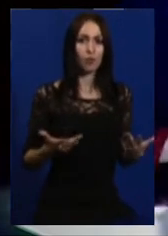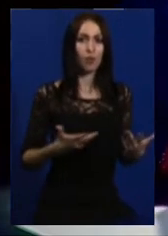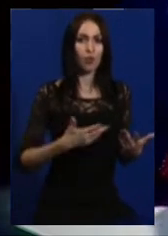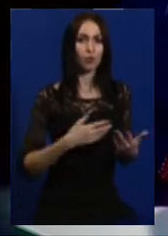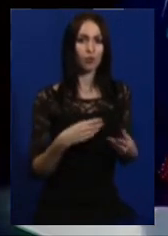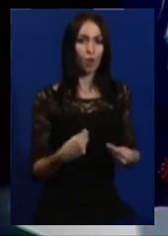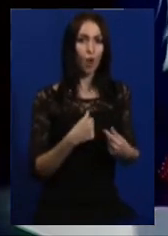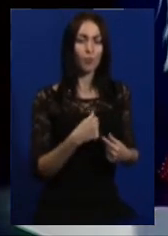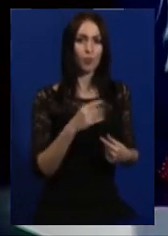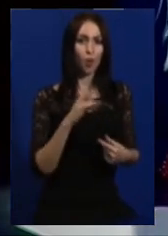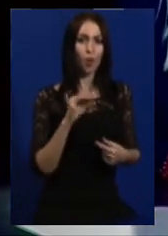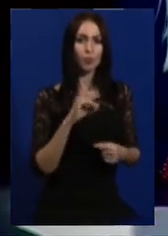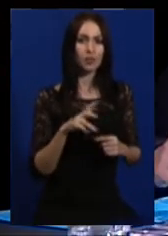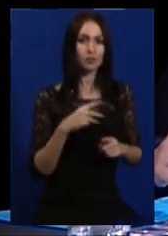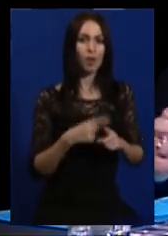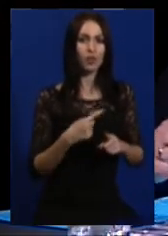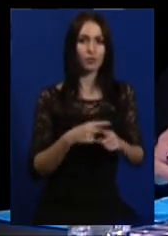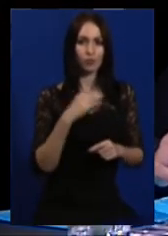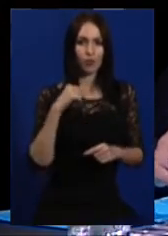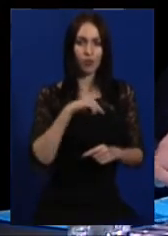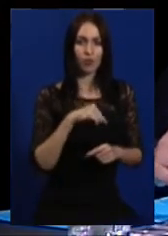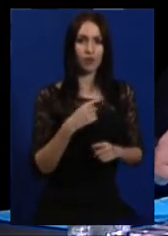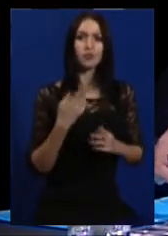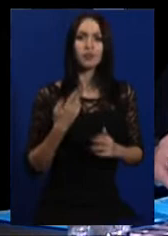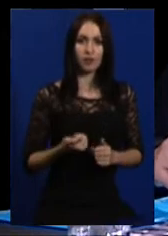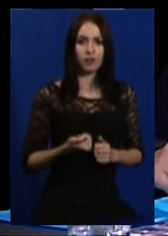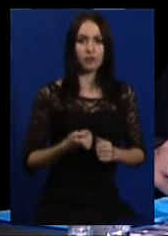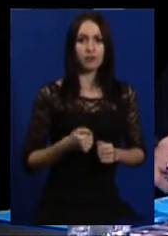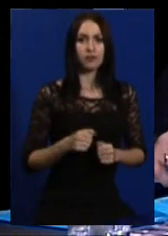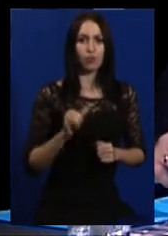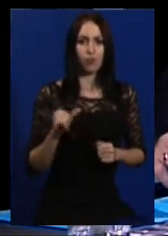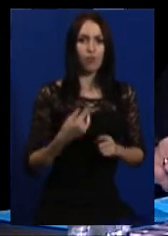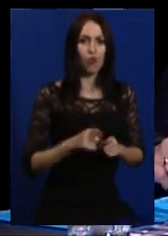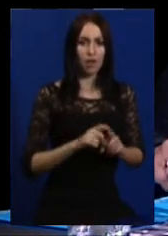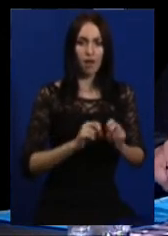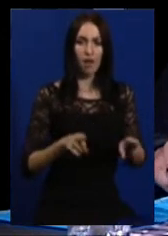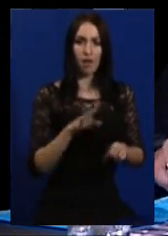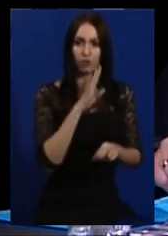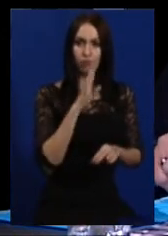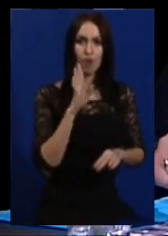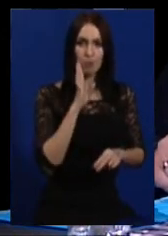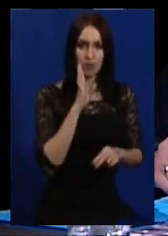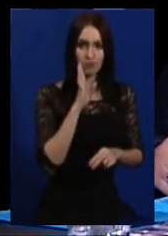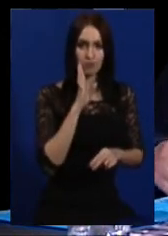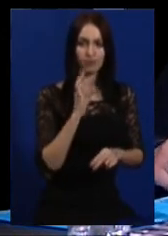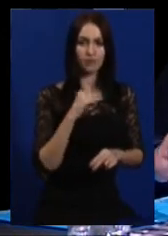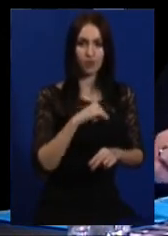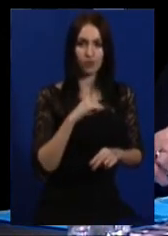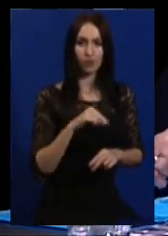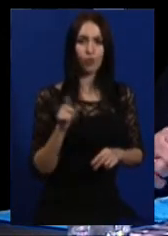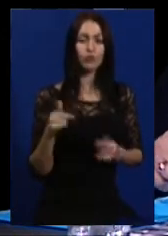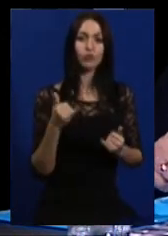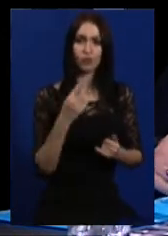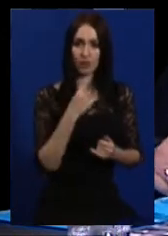просто оптимизма давнего через край у него такая же мама он сейчас